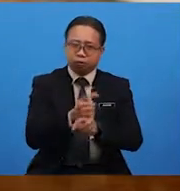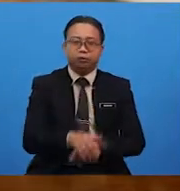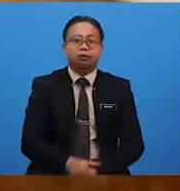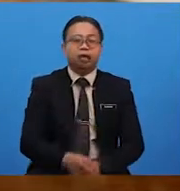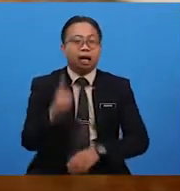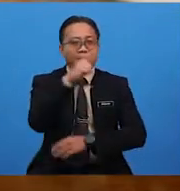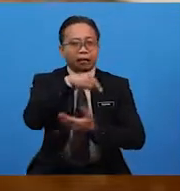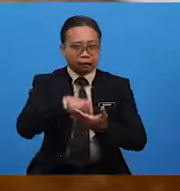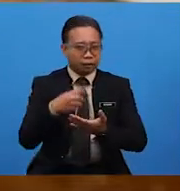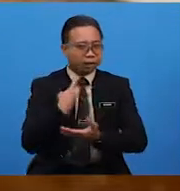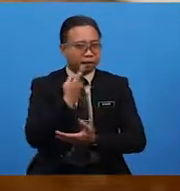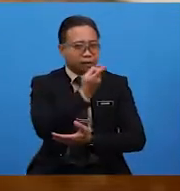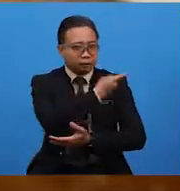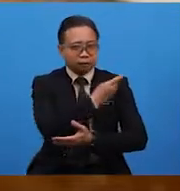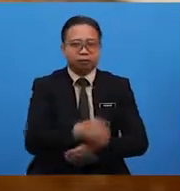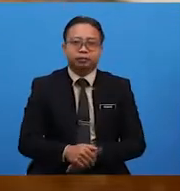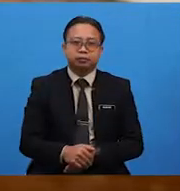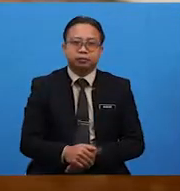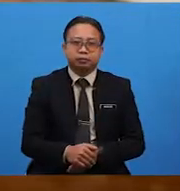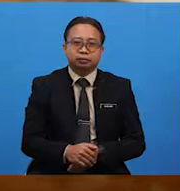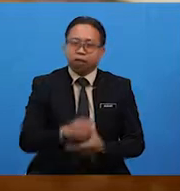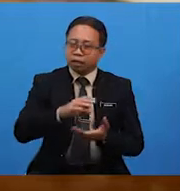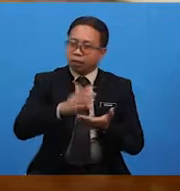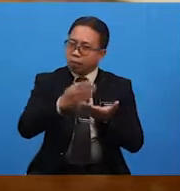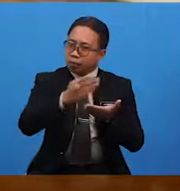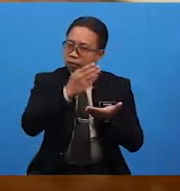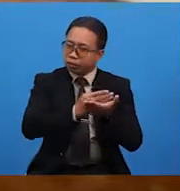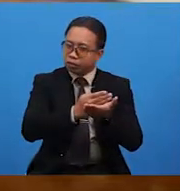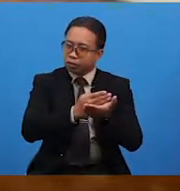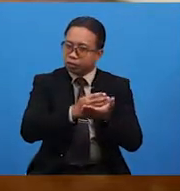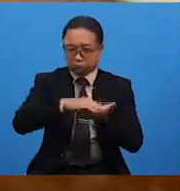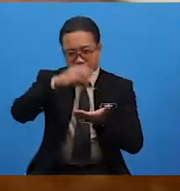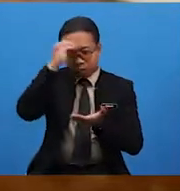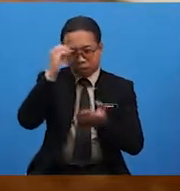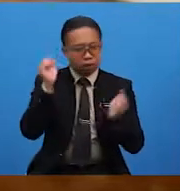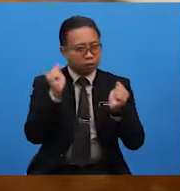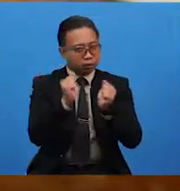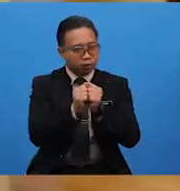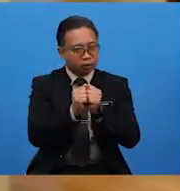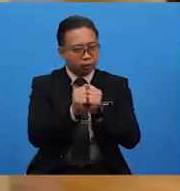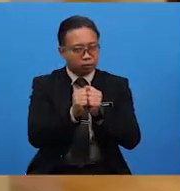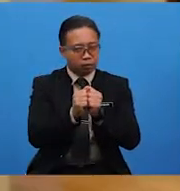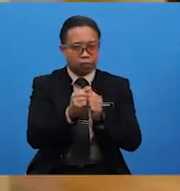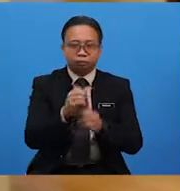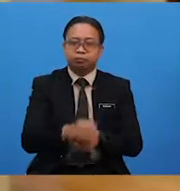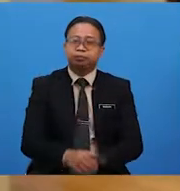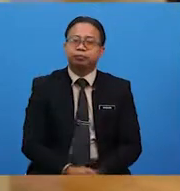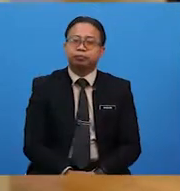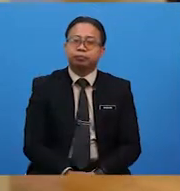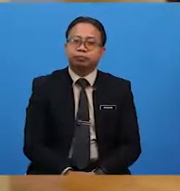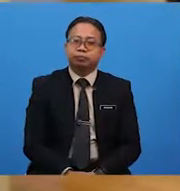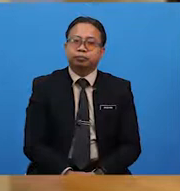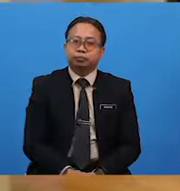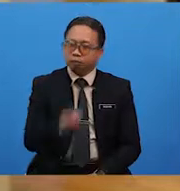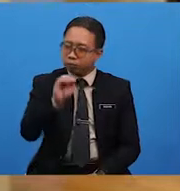hari ini kita awalnya kita nampaknya sesuatu yang full of imagination sebenarnya kayak Bella Chico Anda